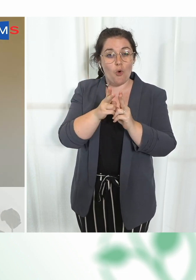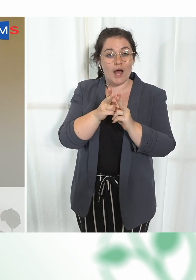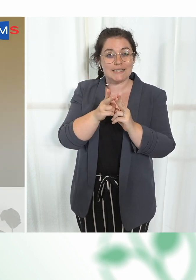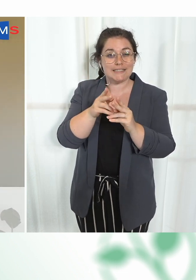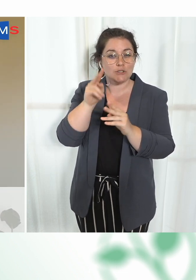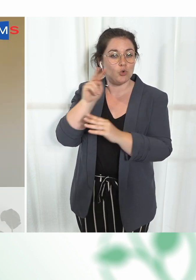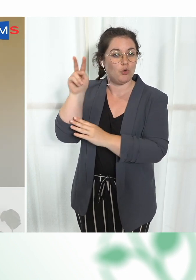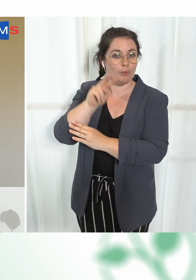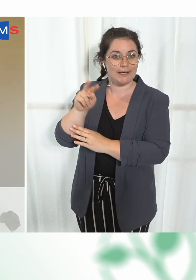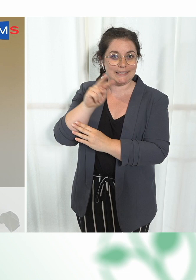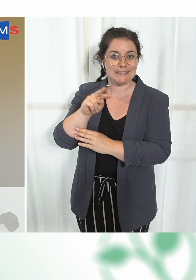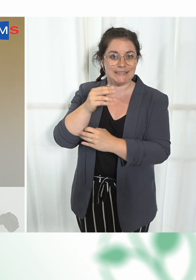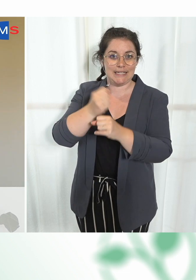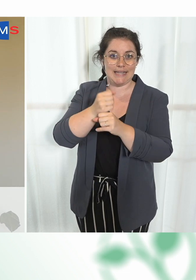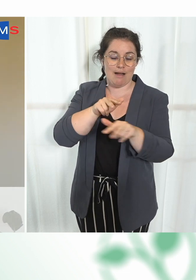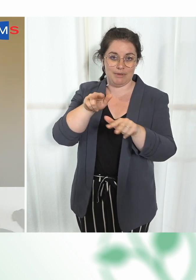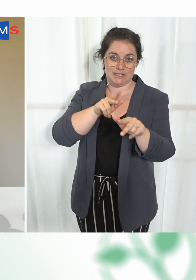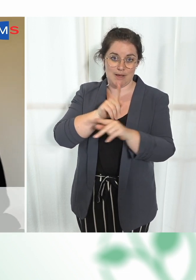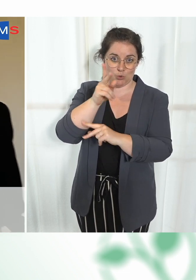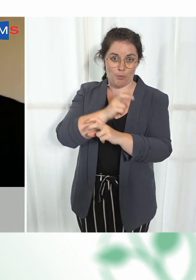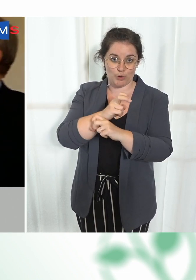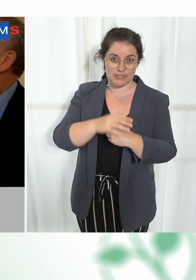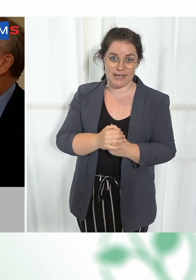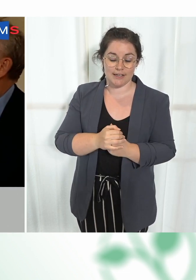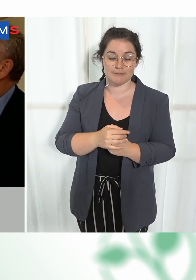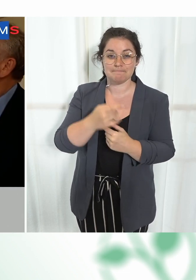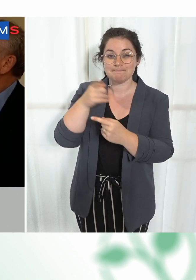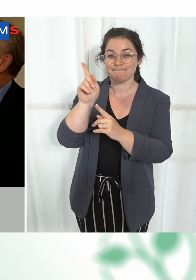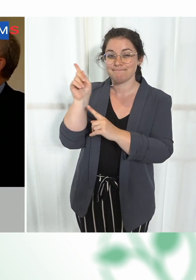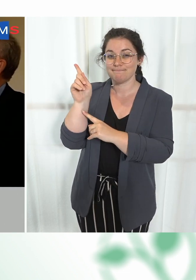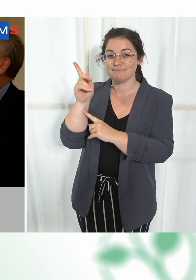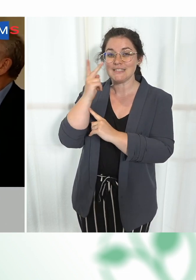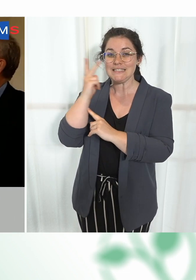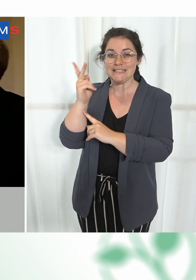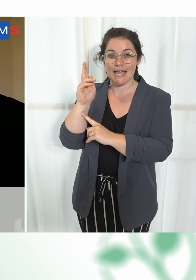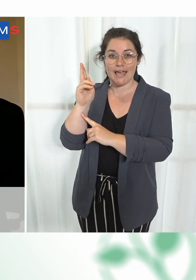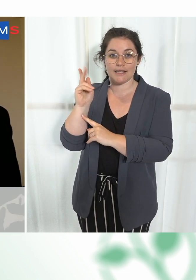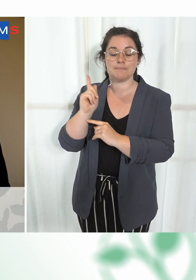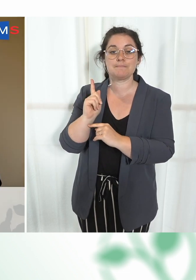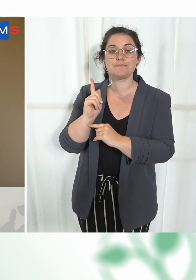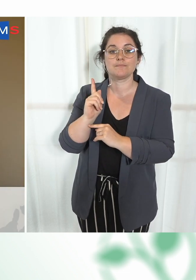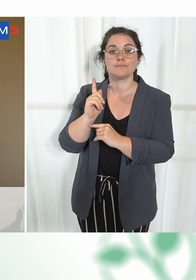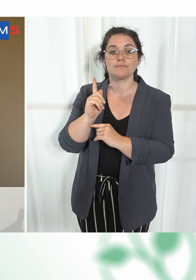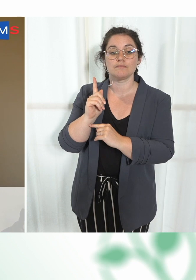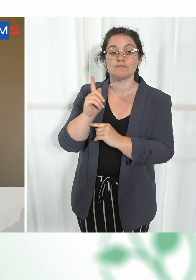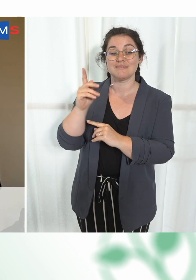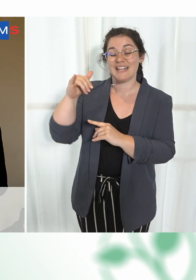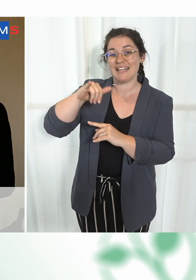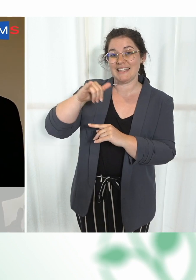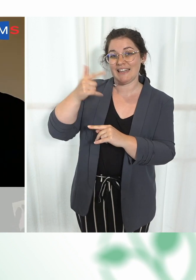eine kurze Übersicht über den Arbeitsmarkt in Oberösterreich. Wenn Sie hier auf diese Folie schauen, sehen Sie seit